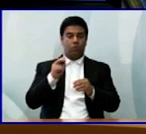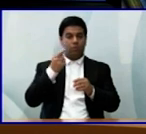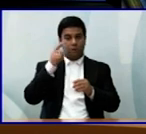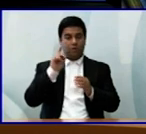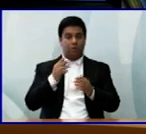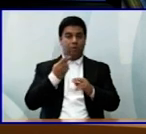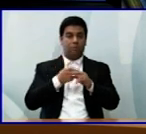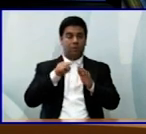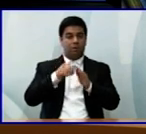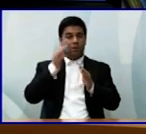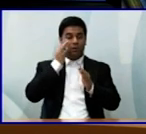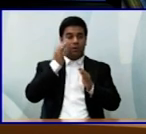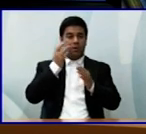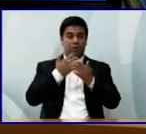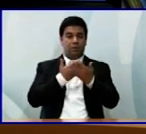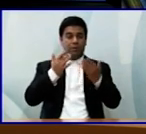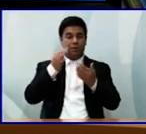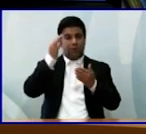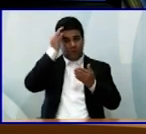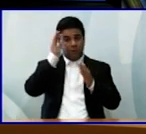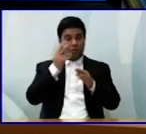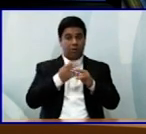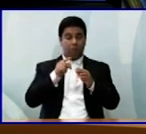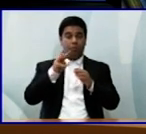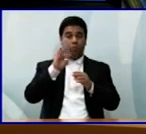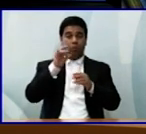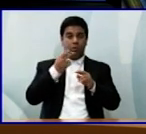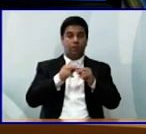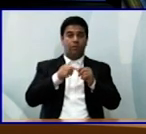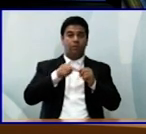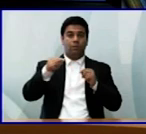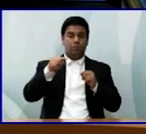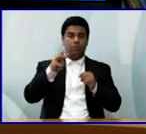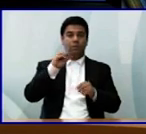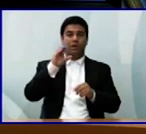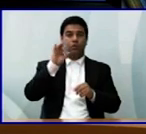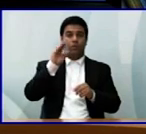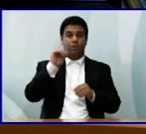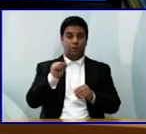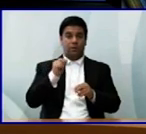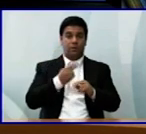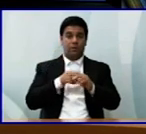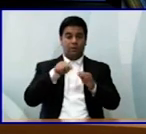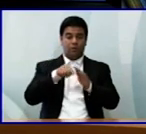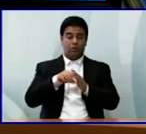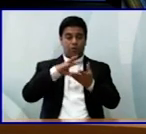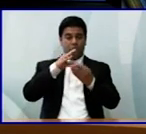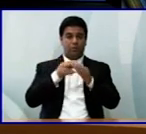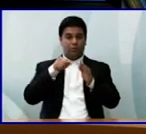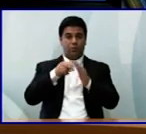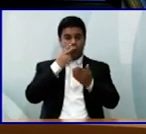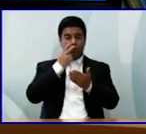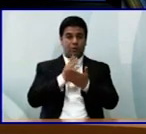ekan. Ya'ni eslab qoling, modul bu masofa 0 dan berilgan songacha. Demak, umumiy ko'rinishda yozsak,